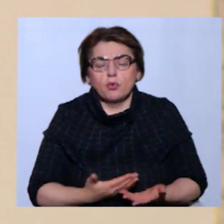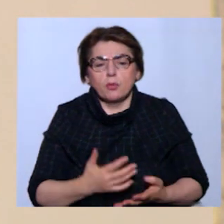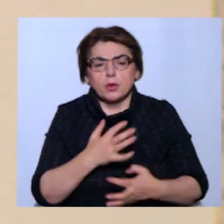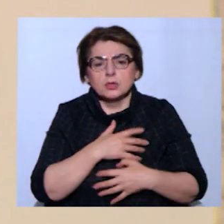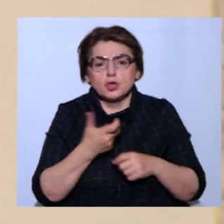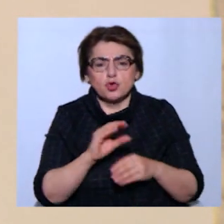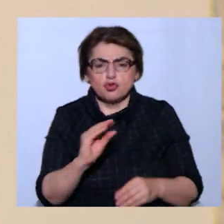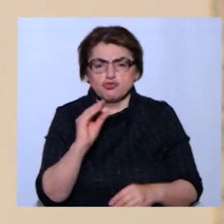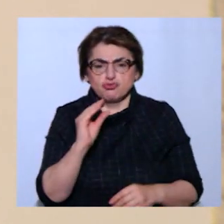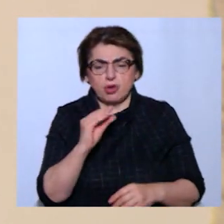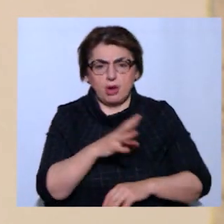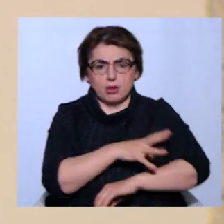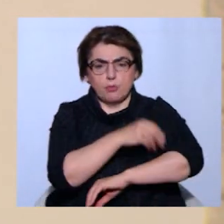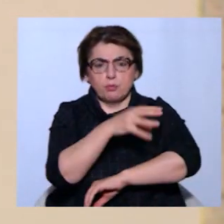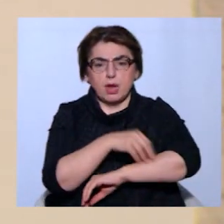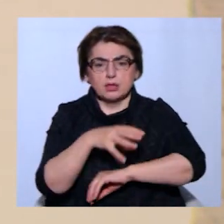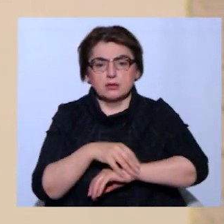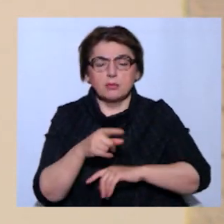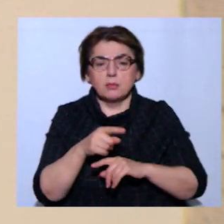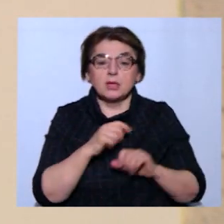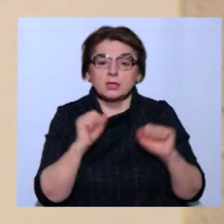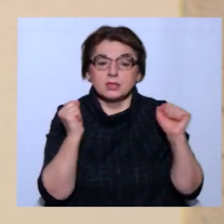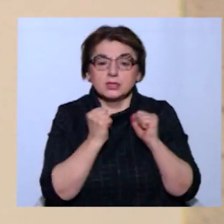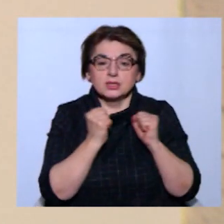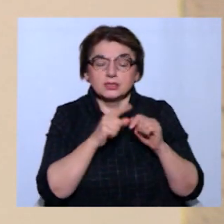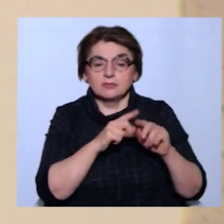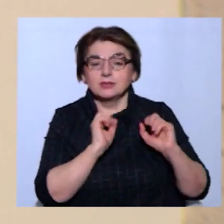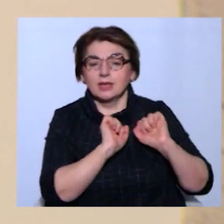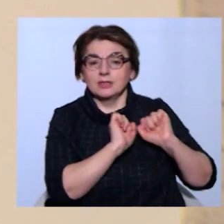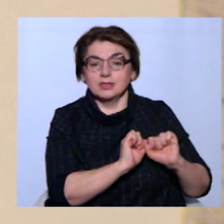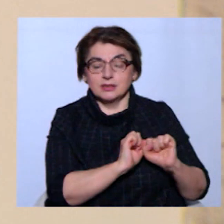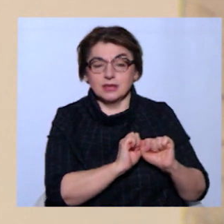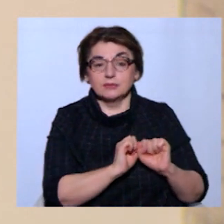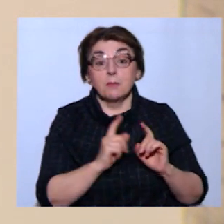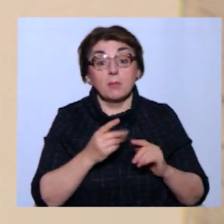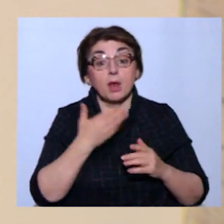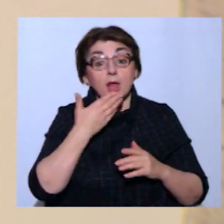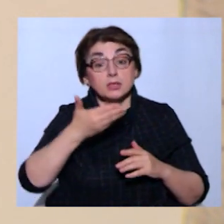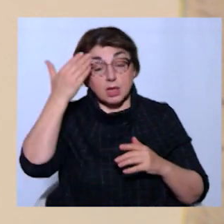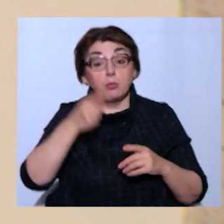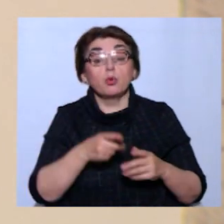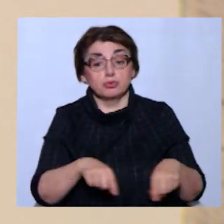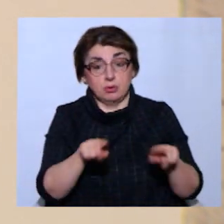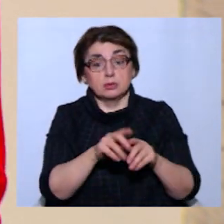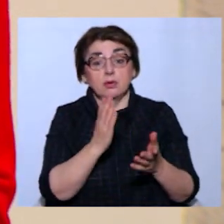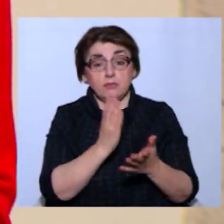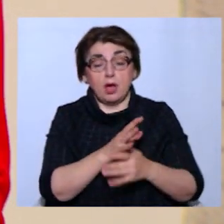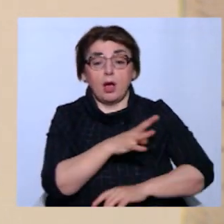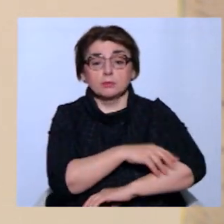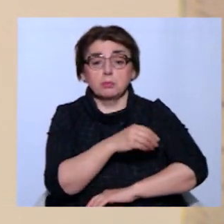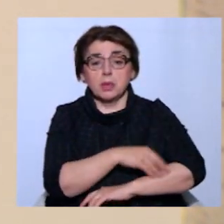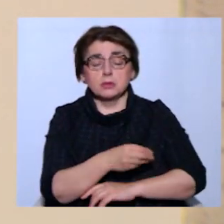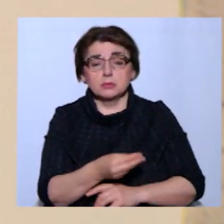აქვთ ძალიან სქელი ბეწვი და ეს ბეწვი მათ სიცივისაგან იცავს, ბუნებრივია. მაგრამ ზაფხულშიც ხომ აქვთ ცხოველებს